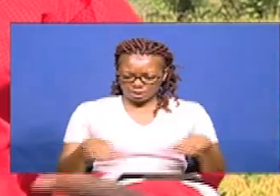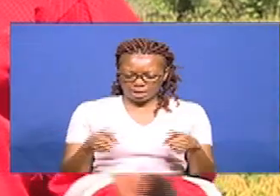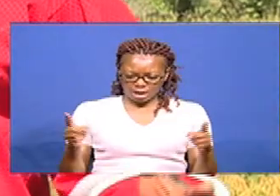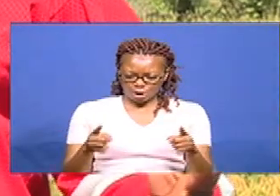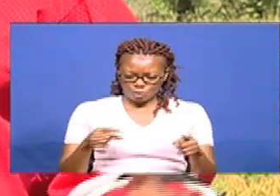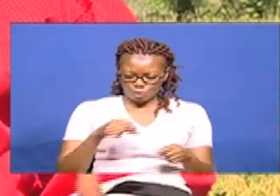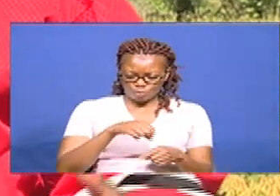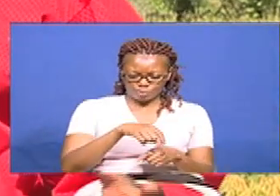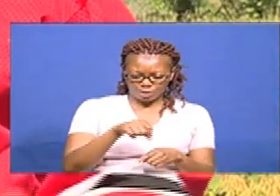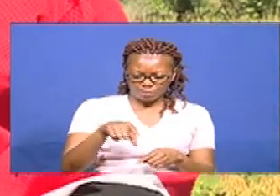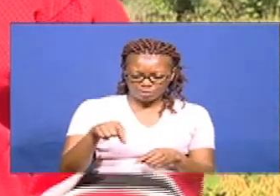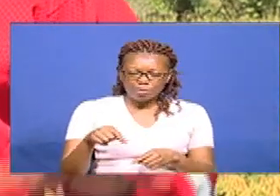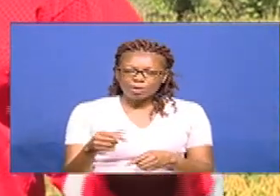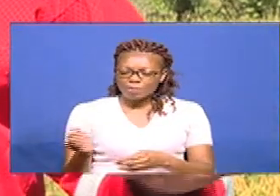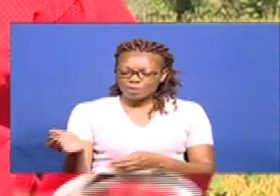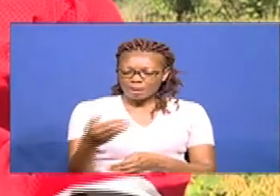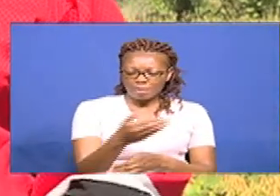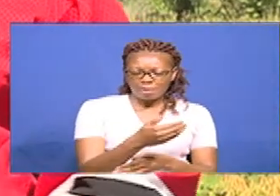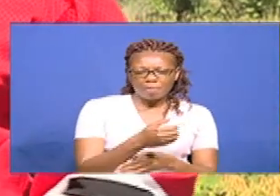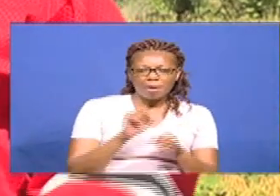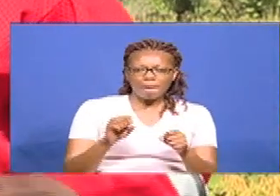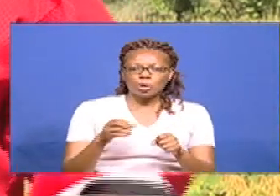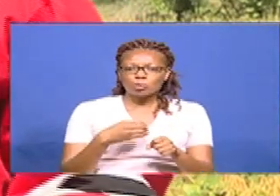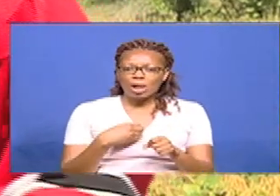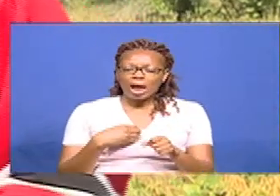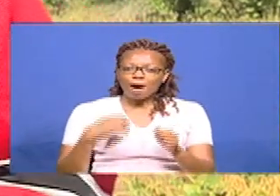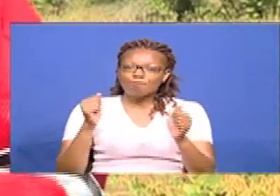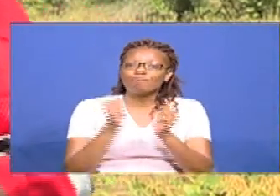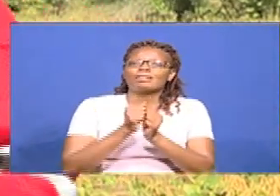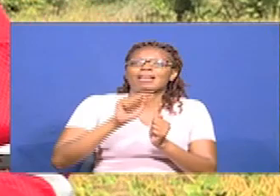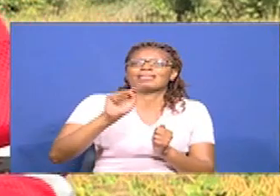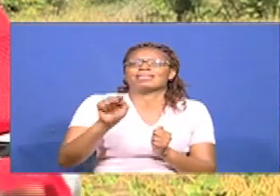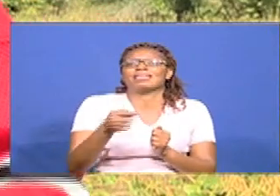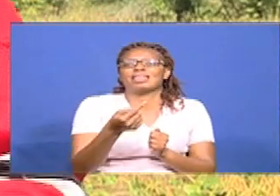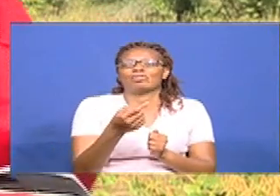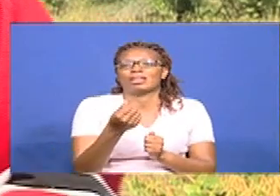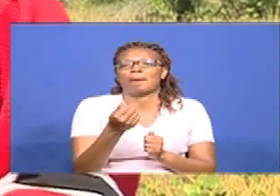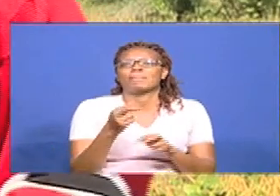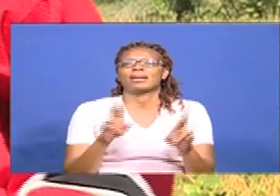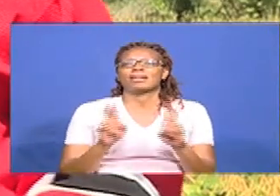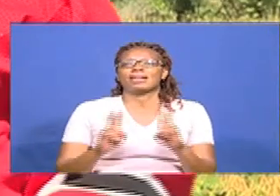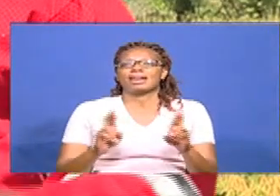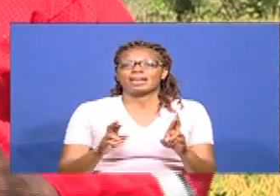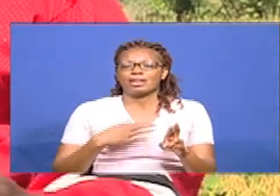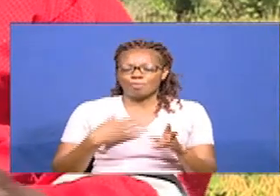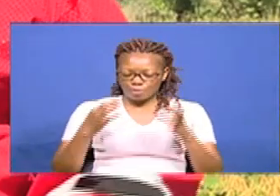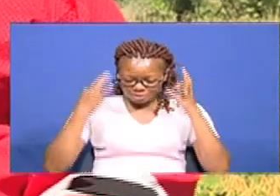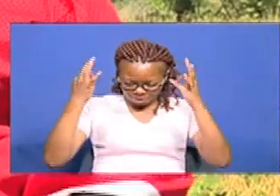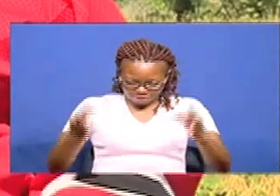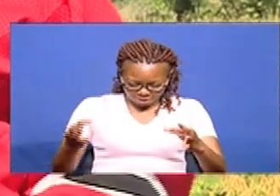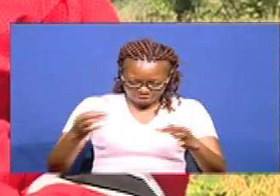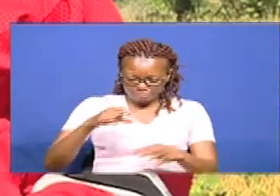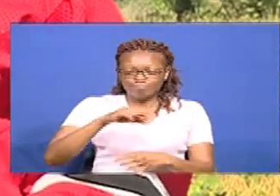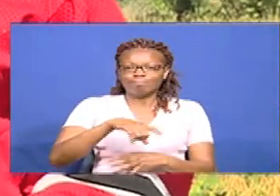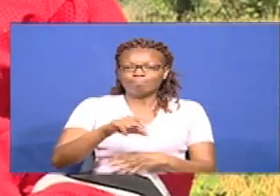kama imeenda chini unaweza pata hata 10,000 uko nazo. Na ukosi, hiyo ni ile pesa ambayo ikosekani. Ndio niliamua kupanda